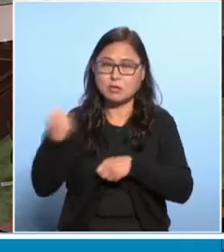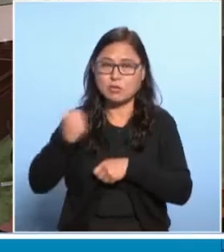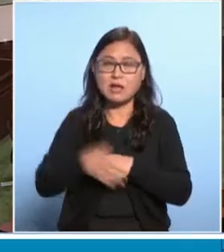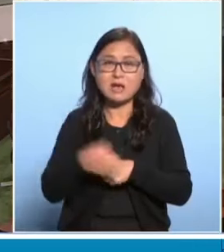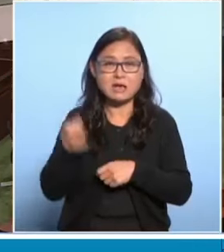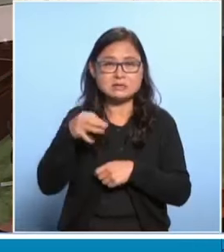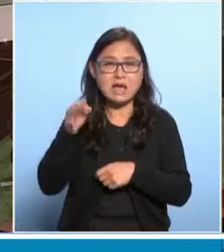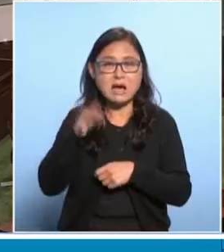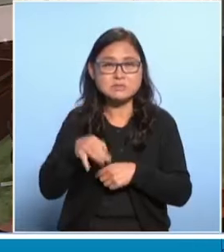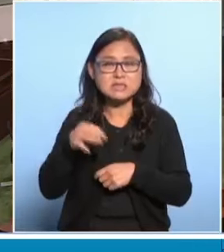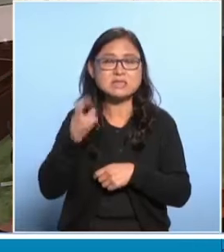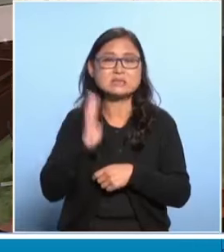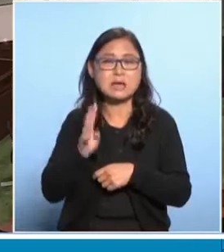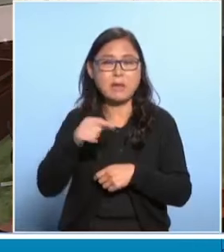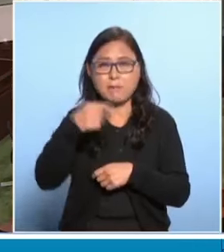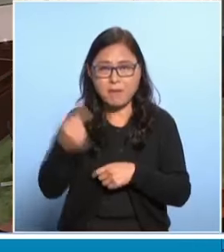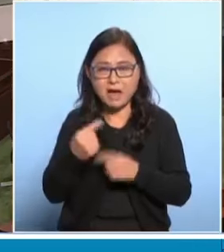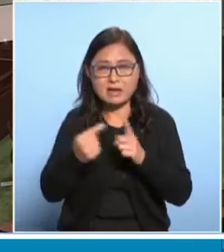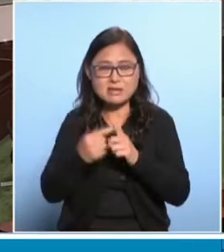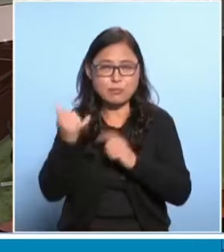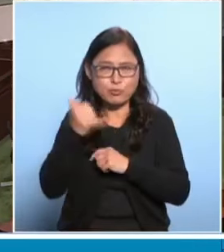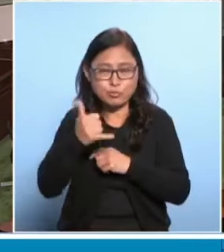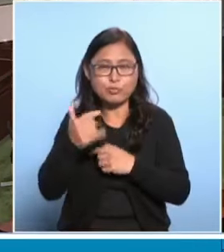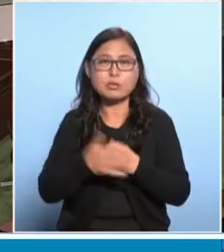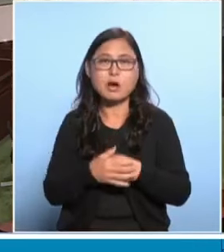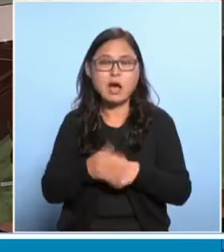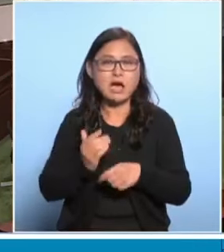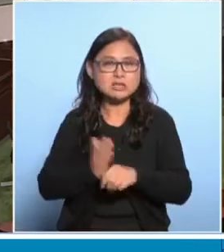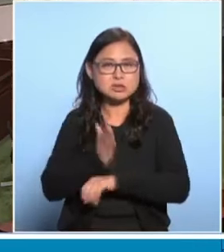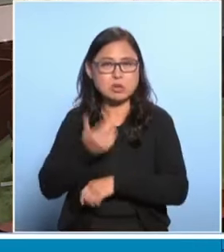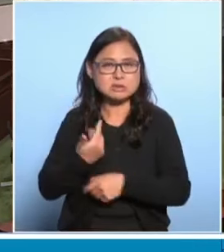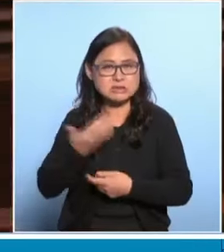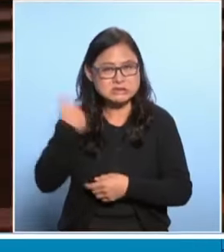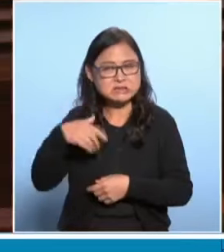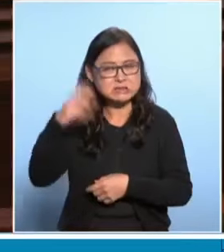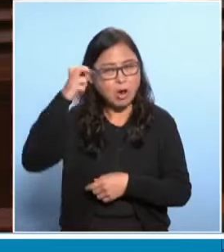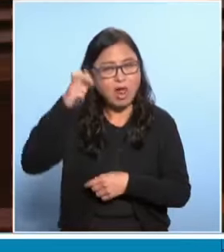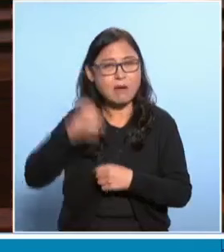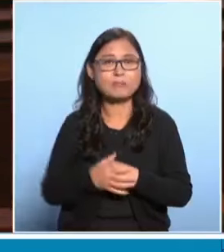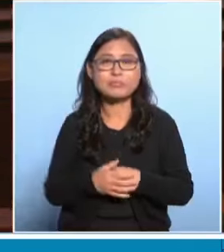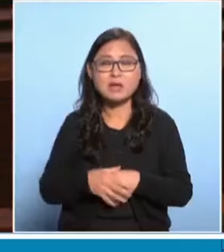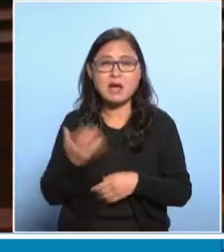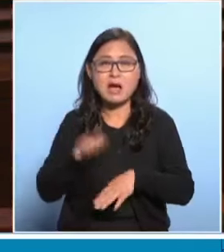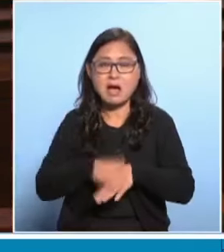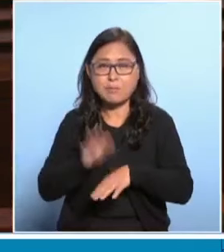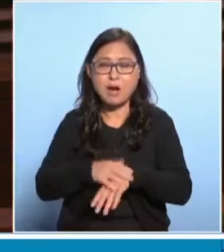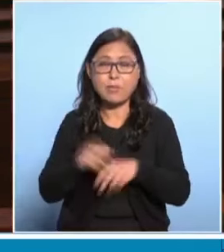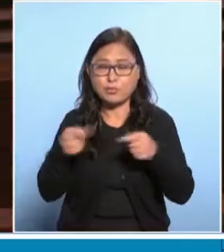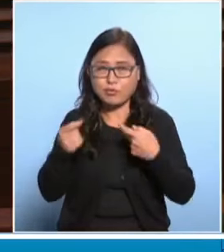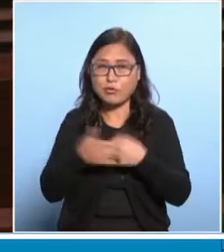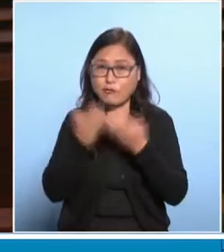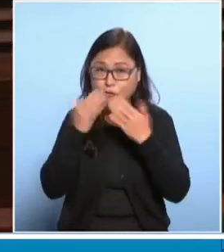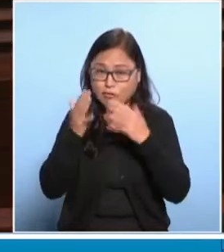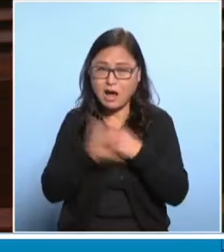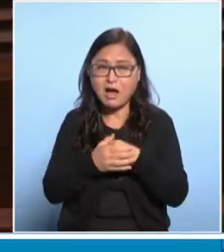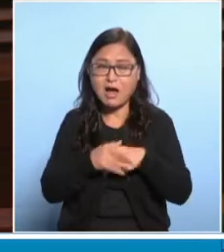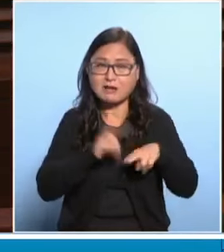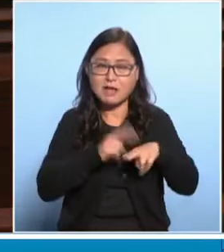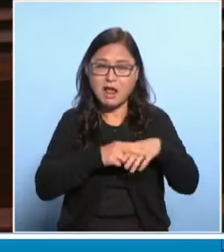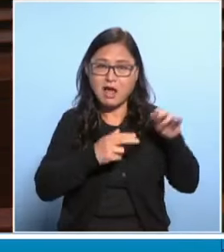到3400萬的人次，遠超之前的估計。在剛過去的除夕元旦假期，